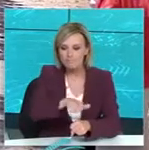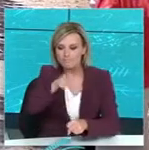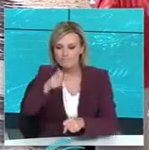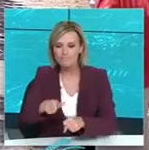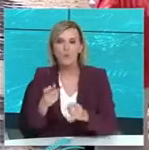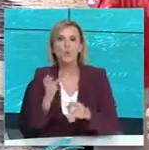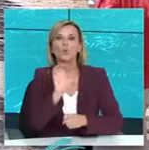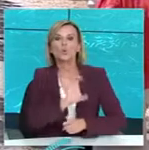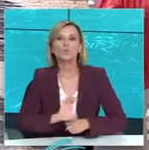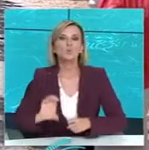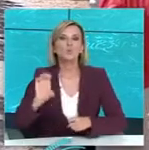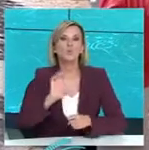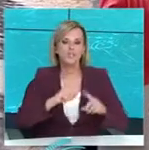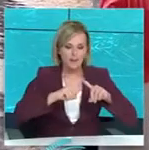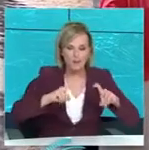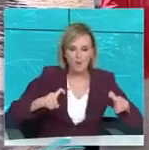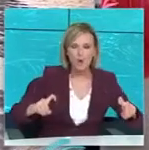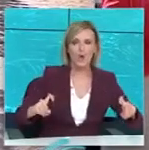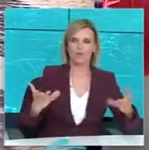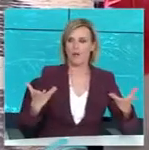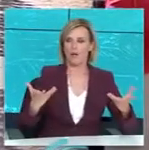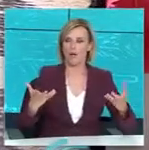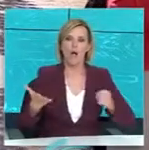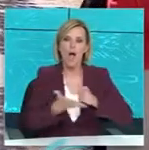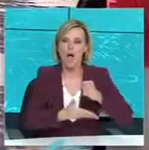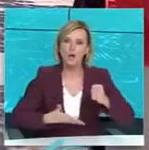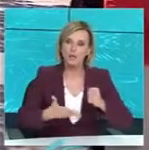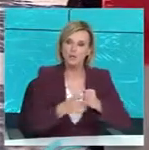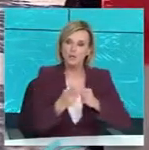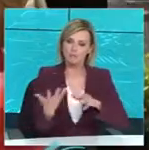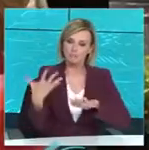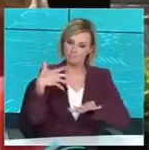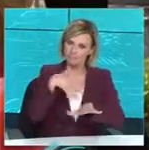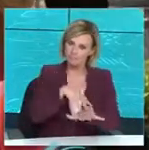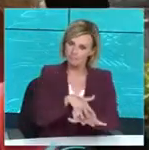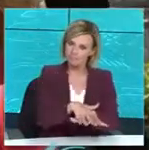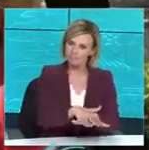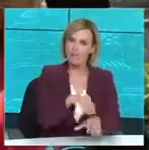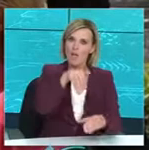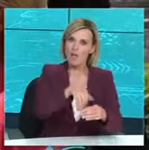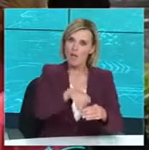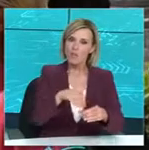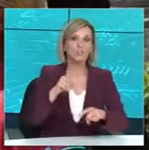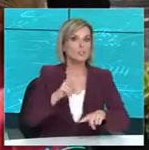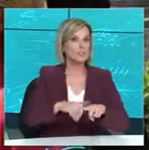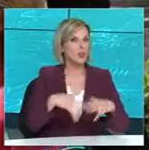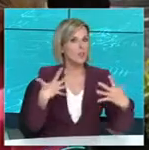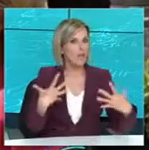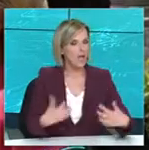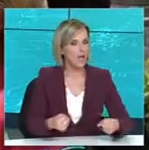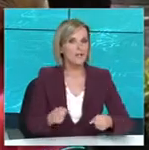εξειδικευμένων τουριστικών προϊόντων, οι οποίοι ενσωματώνονται ομαλά στο φοβερό οικοσύστημα της Ελλάδας, και